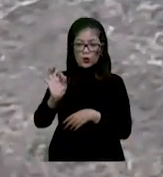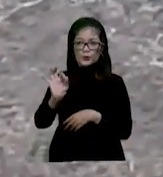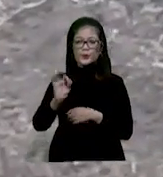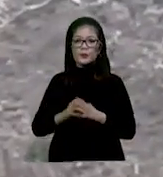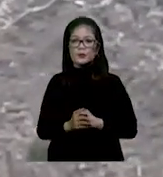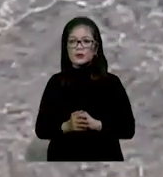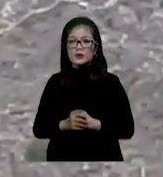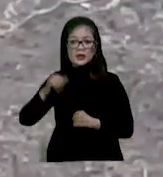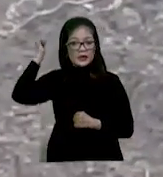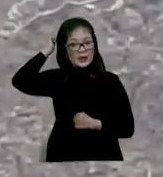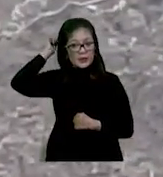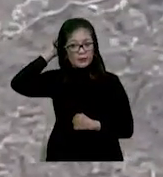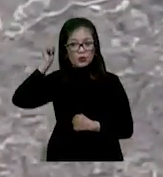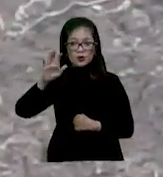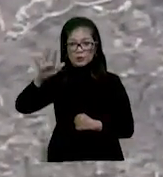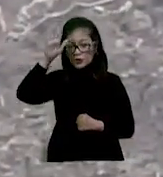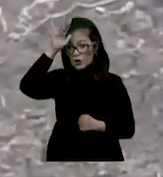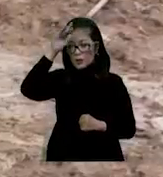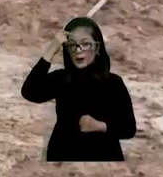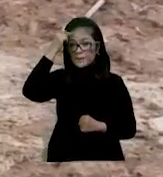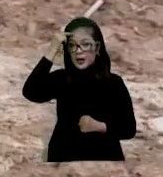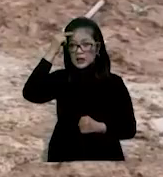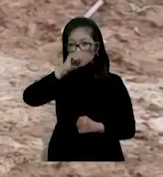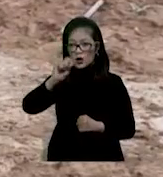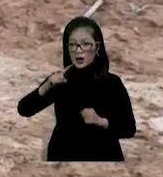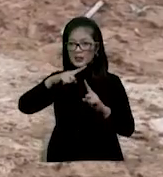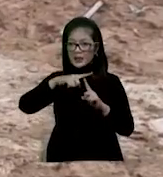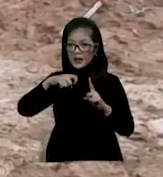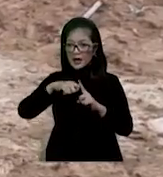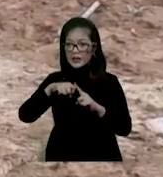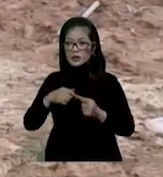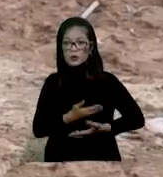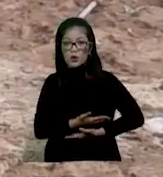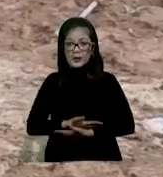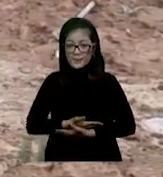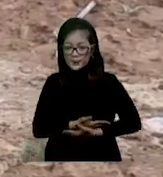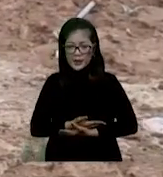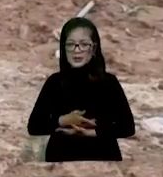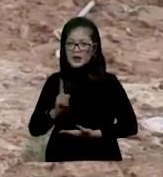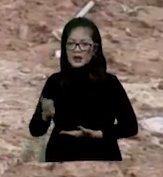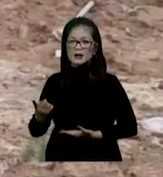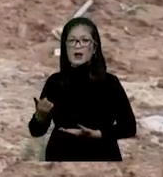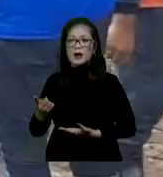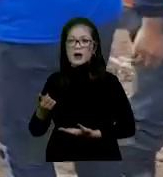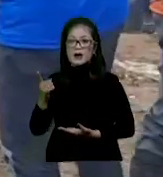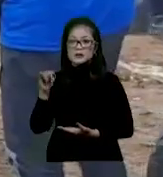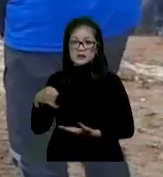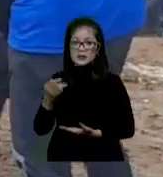Sang ibu bersama 5 orang kepala sekolah taman kanak-kanak yang juga seorang bayi sebelumnya diketahui menumpang minibus yang dikendarai seorang